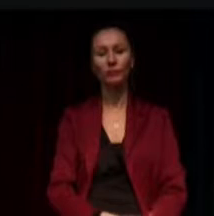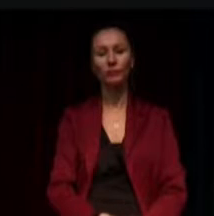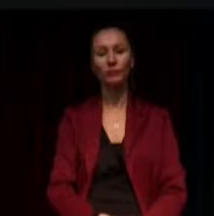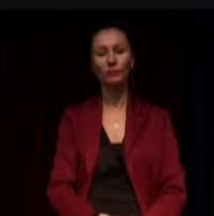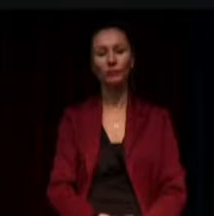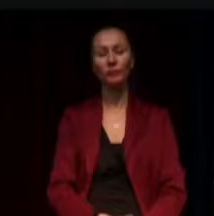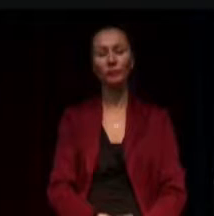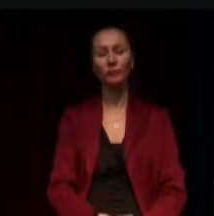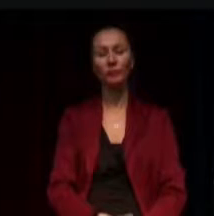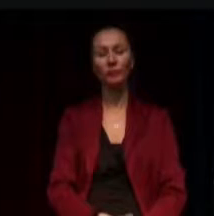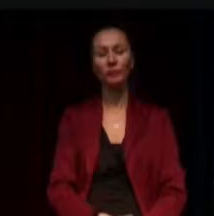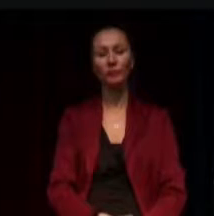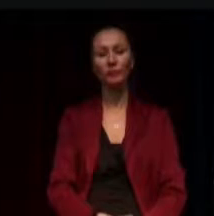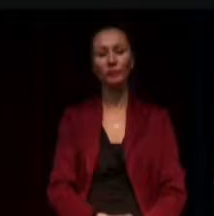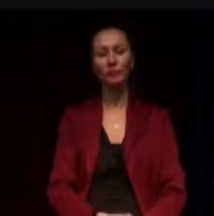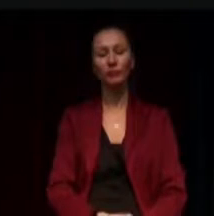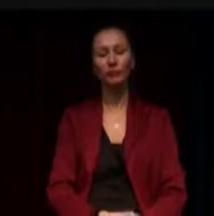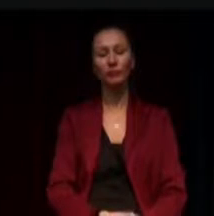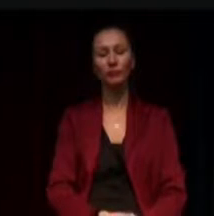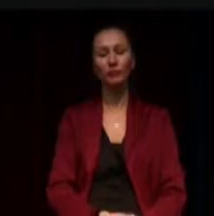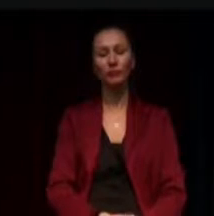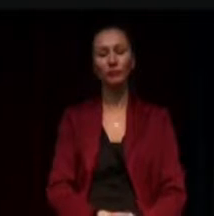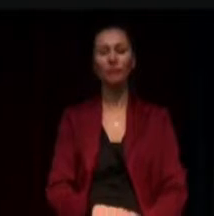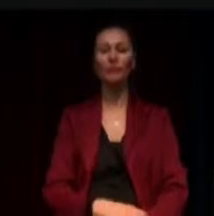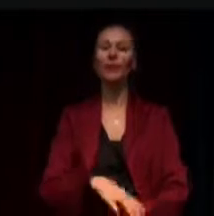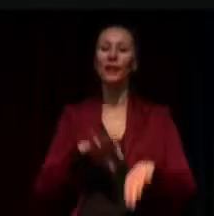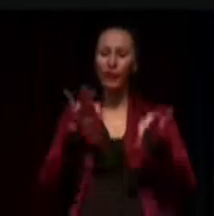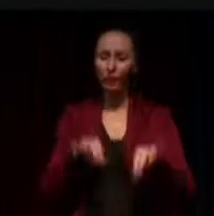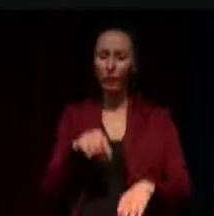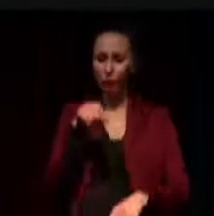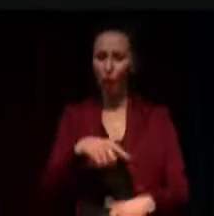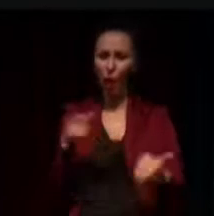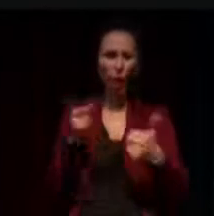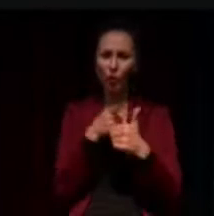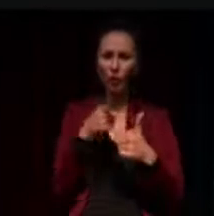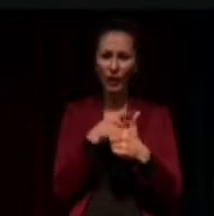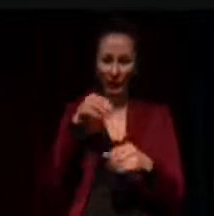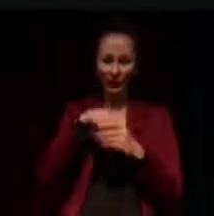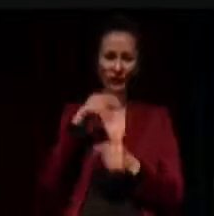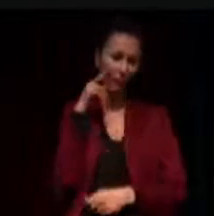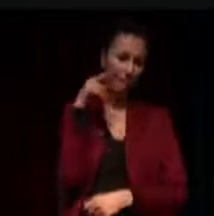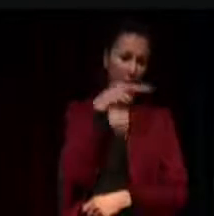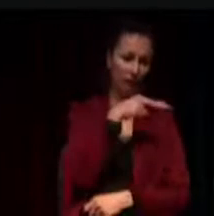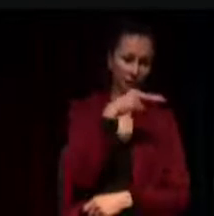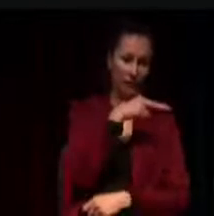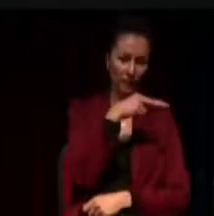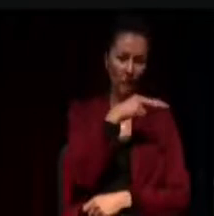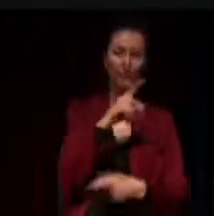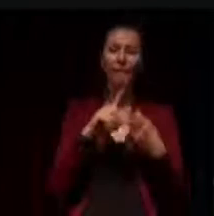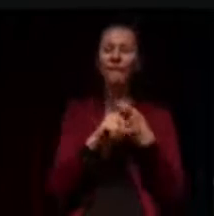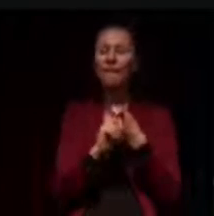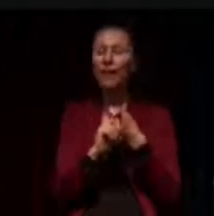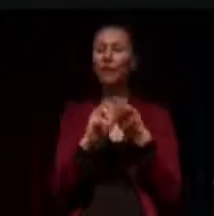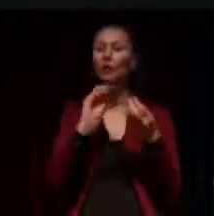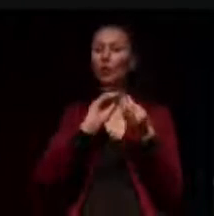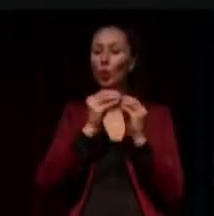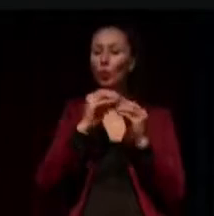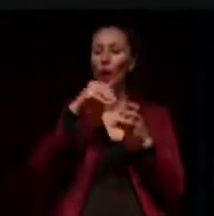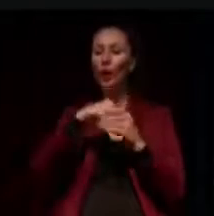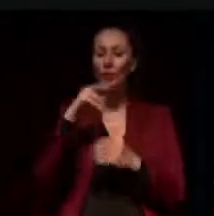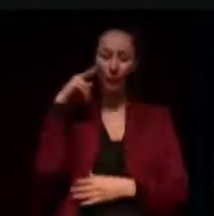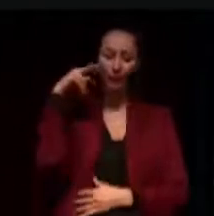Evet, şimdi bu öncelikler noktasında bakıldığında ve sorunlar